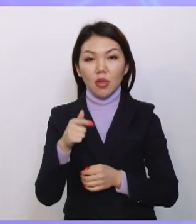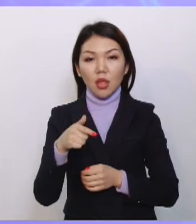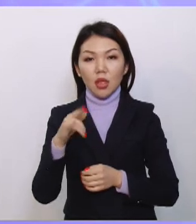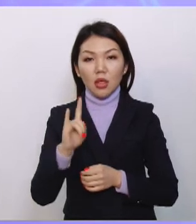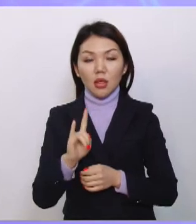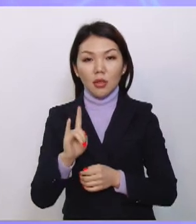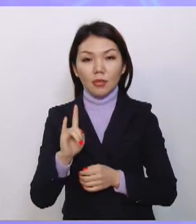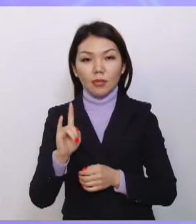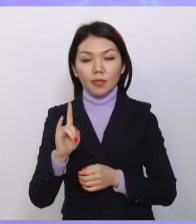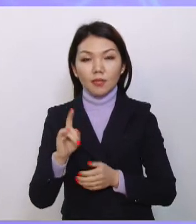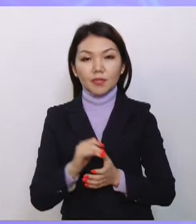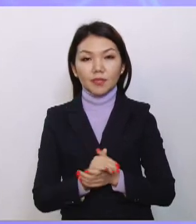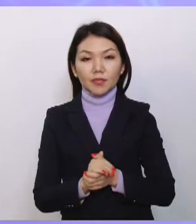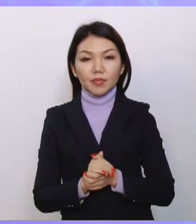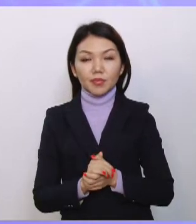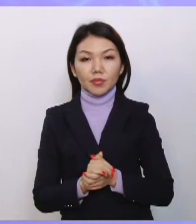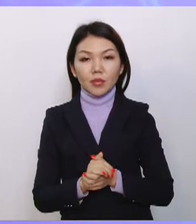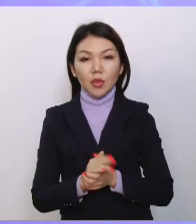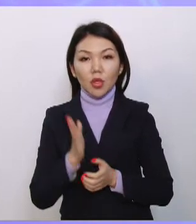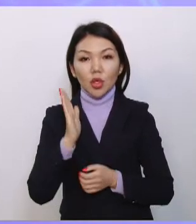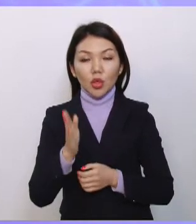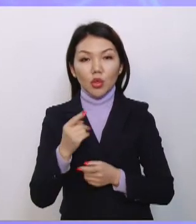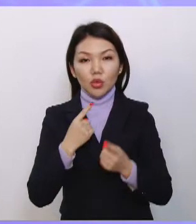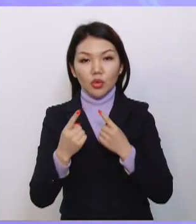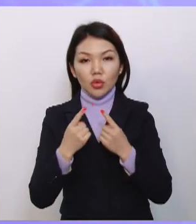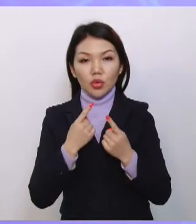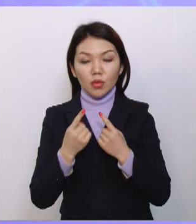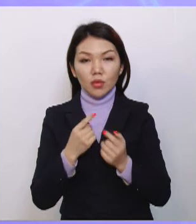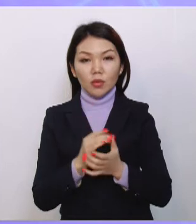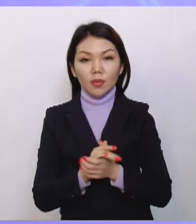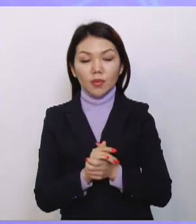Бүгүн сабакта жемиш багы жөнүндө сүйлөшөбүз.